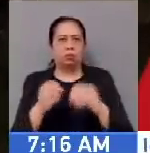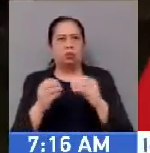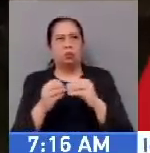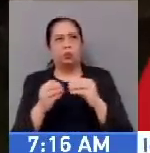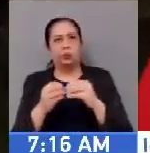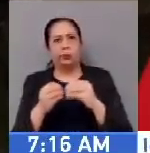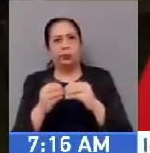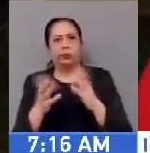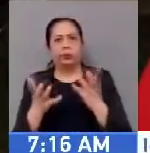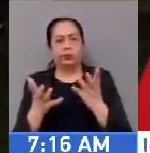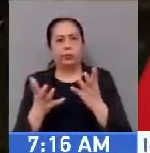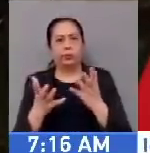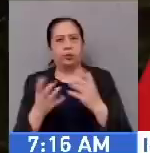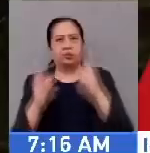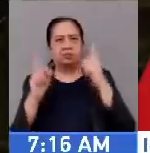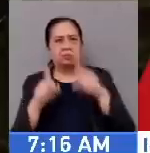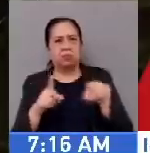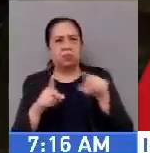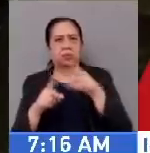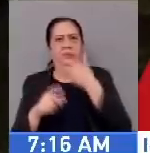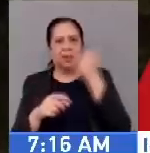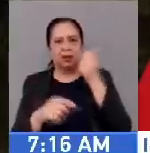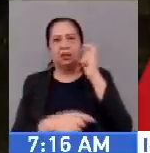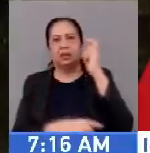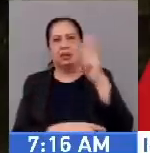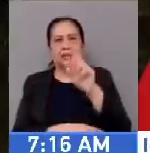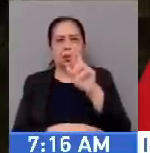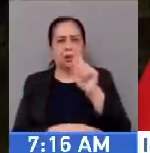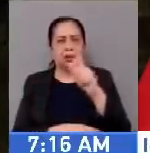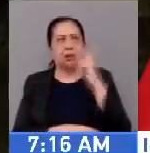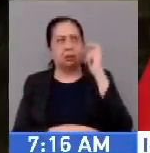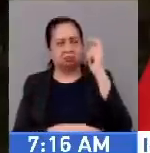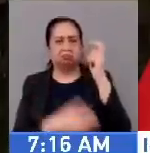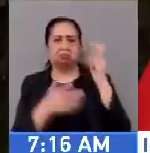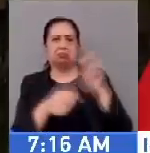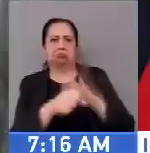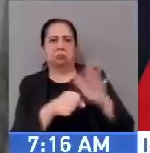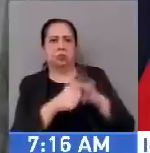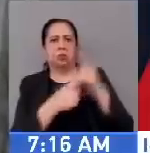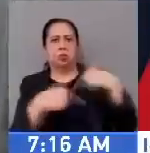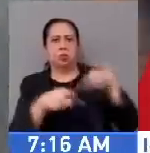mas favor ang LRT ngayon ng ano. Oh, kasi may LRT naman papuntang Cubao.